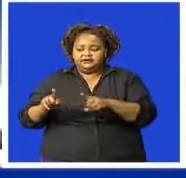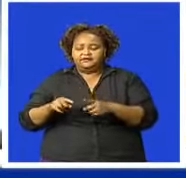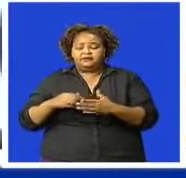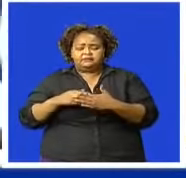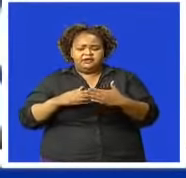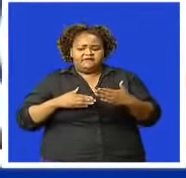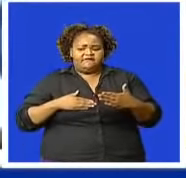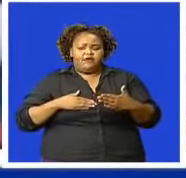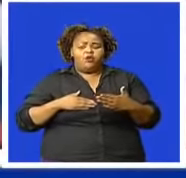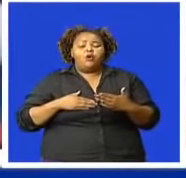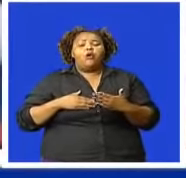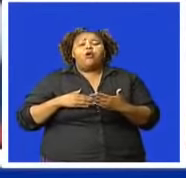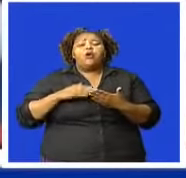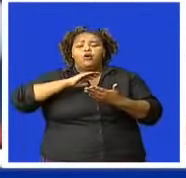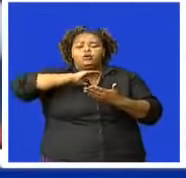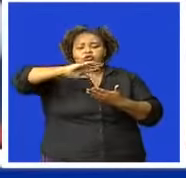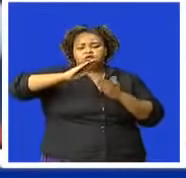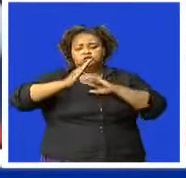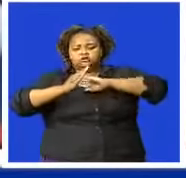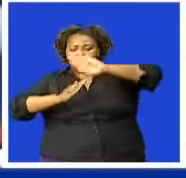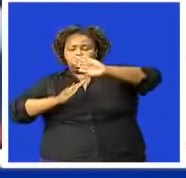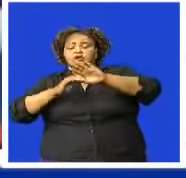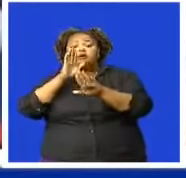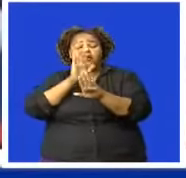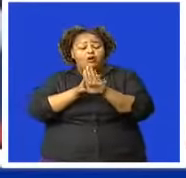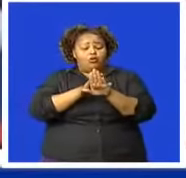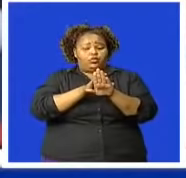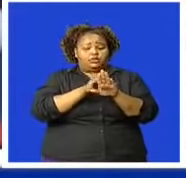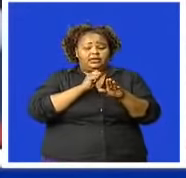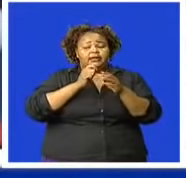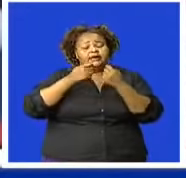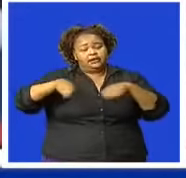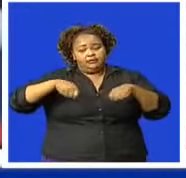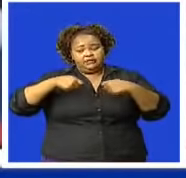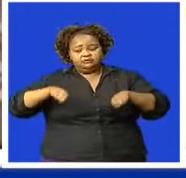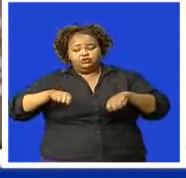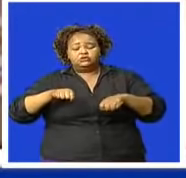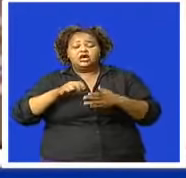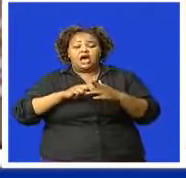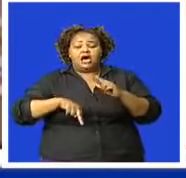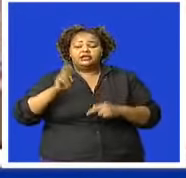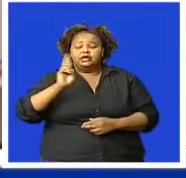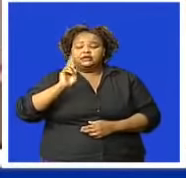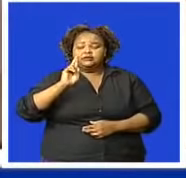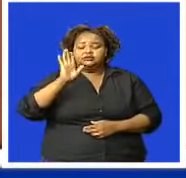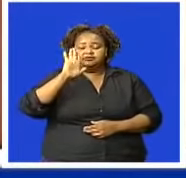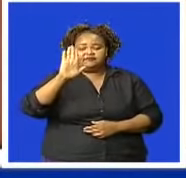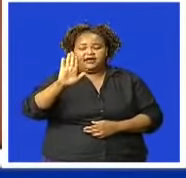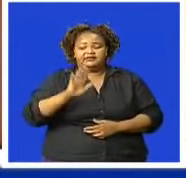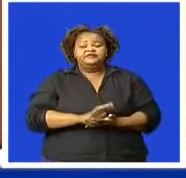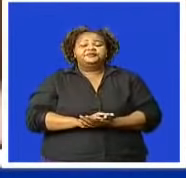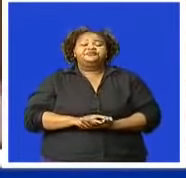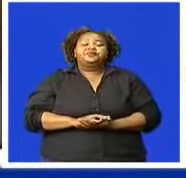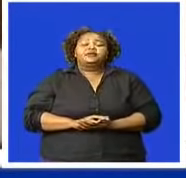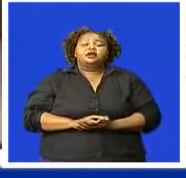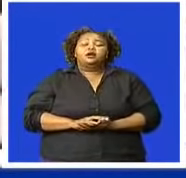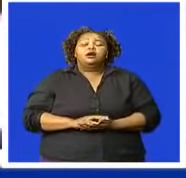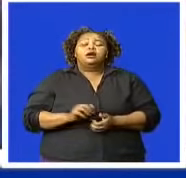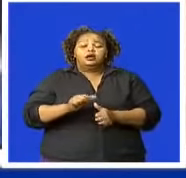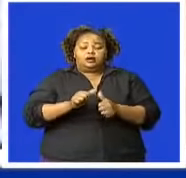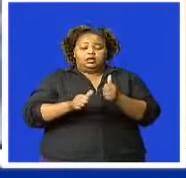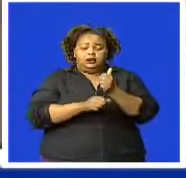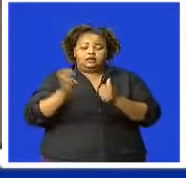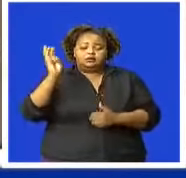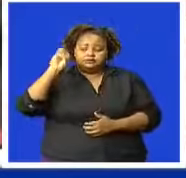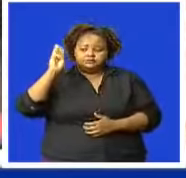kule midlalo lebeyidlalwa kuma-Region 5. Ngekusho kwelisekela lemengameli wenhlangano ye-COSATA